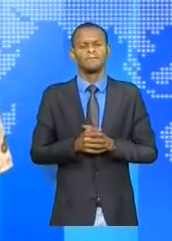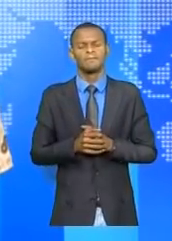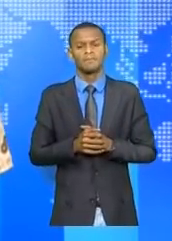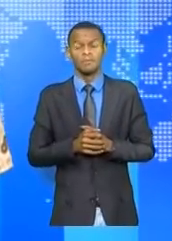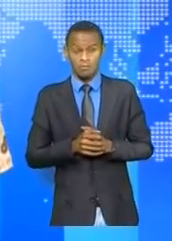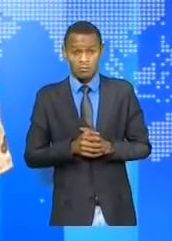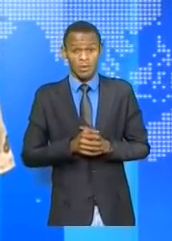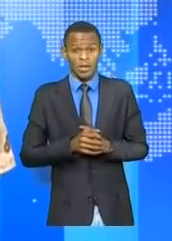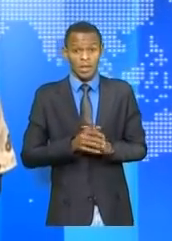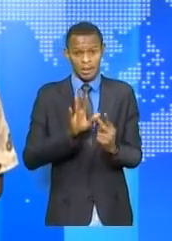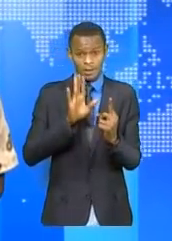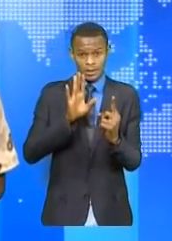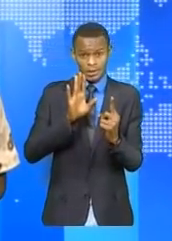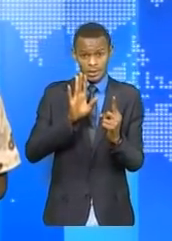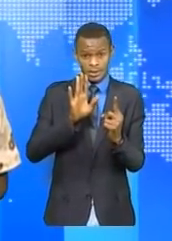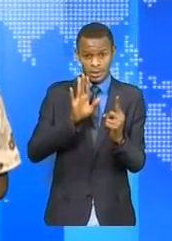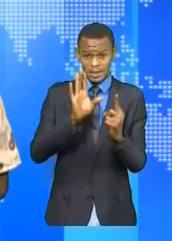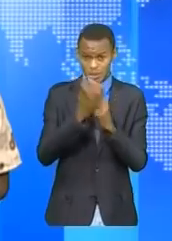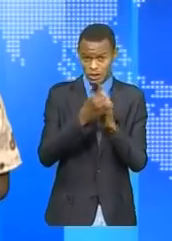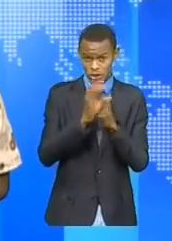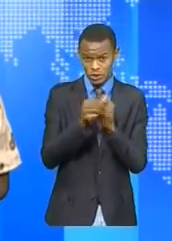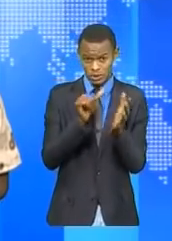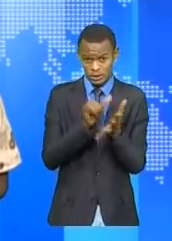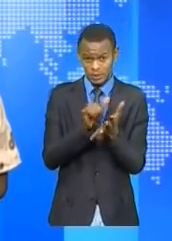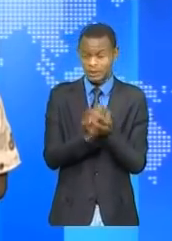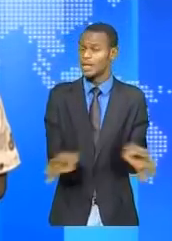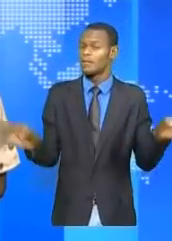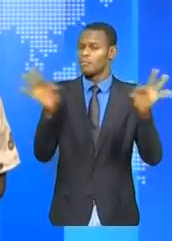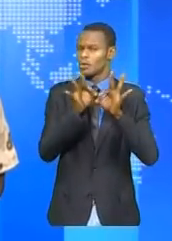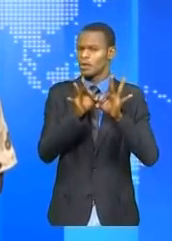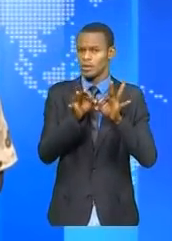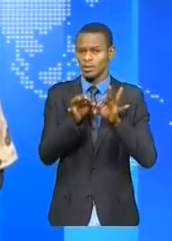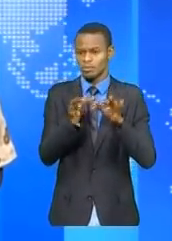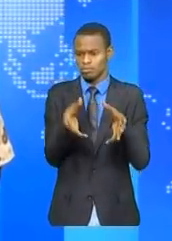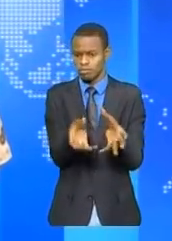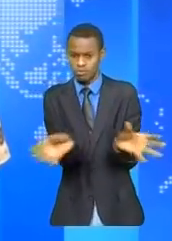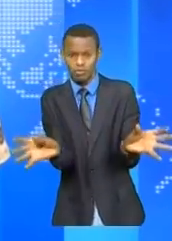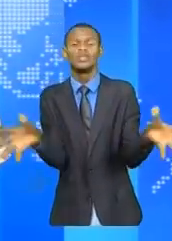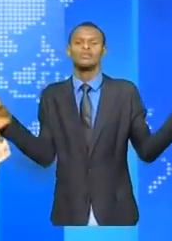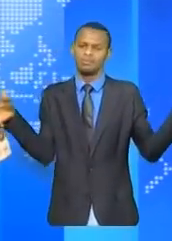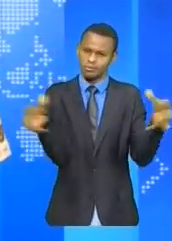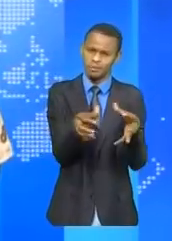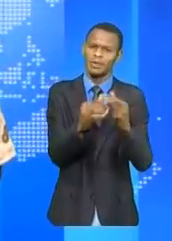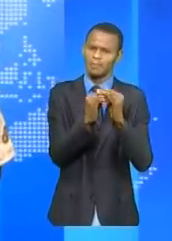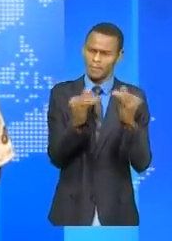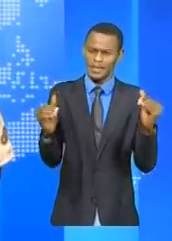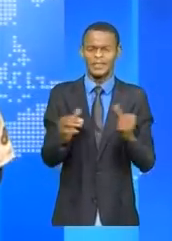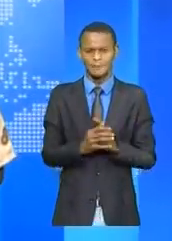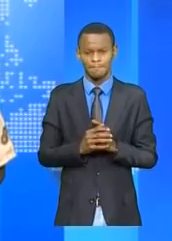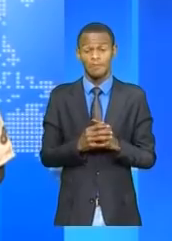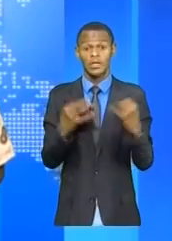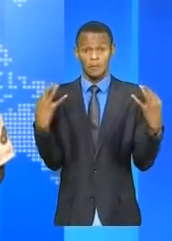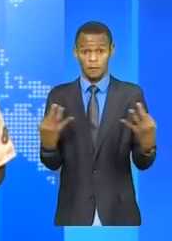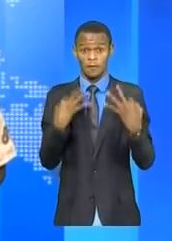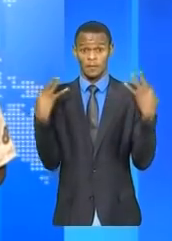élément rassembleur dans la promotion de l'unité et de la paix entre les communautés. Le festival de piroguier de Kailo dans la